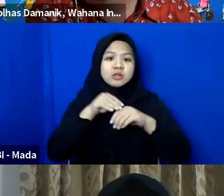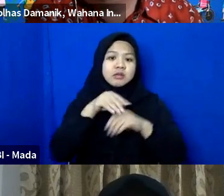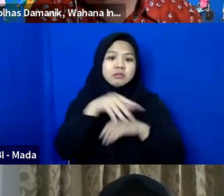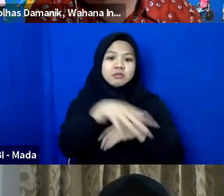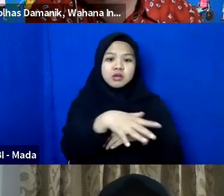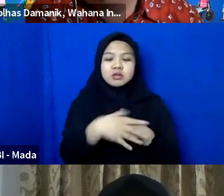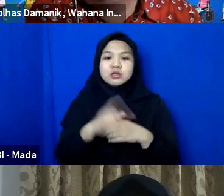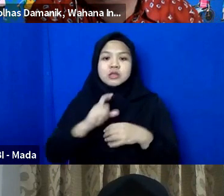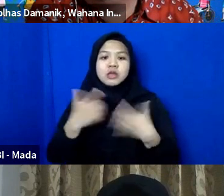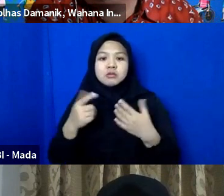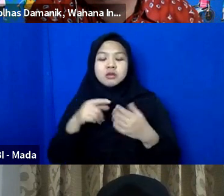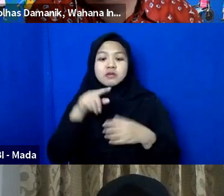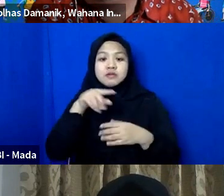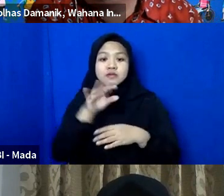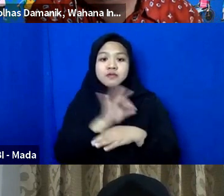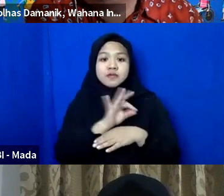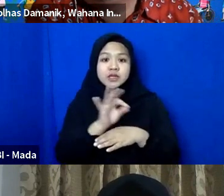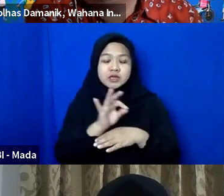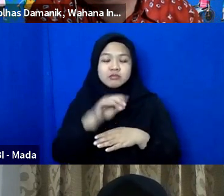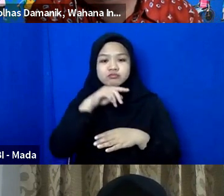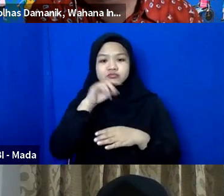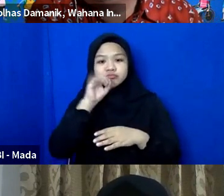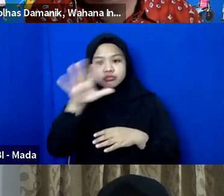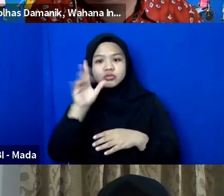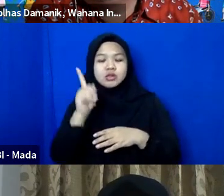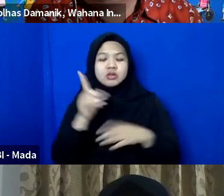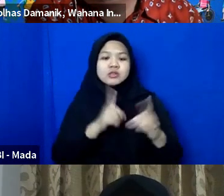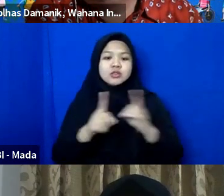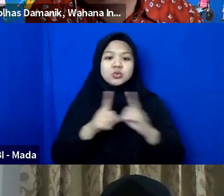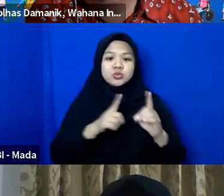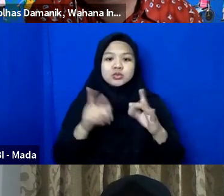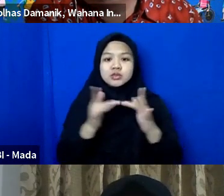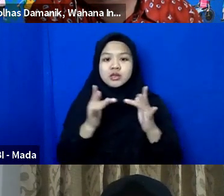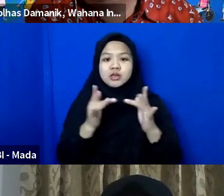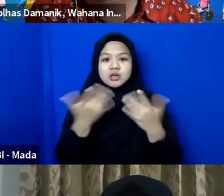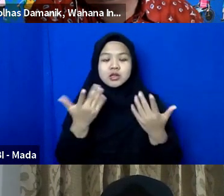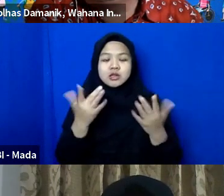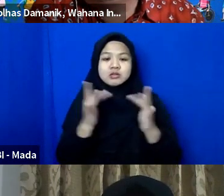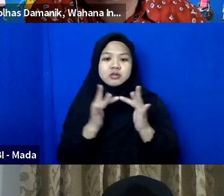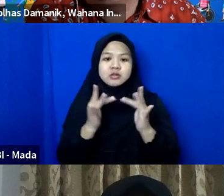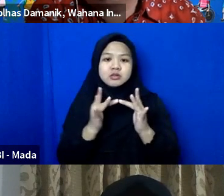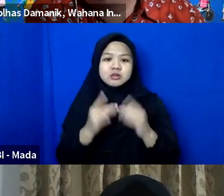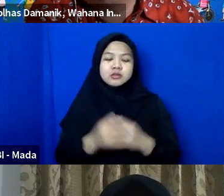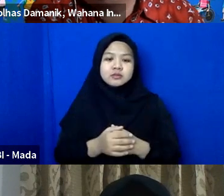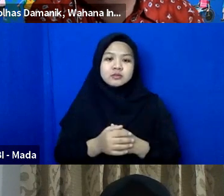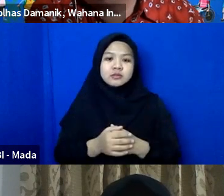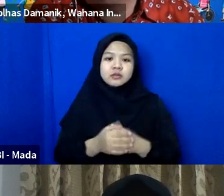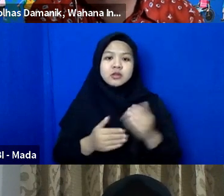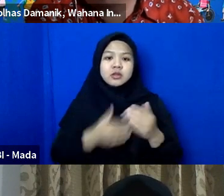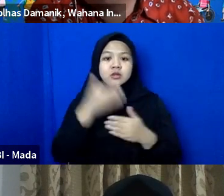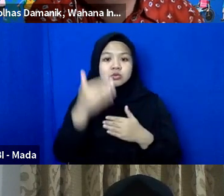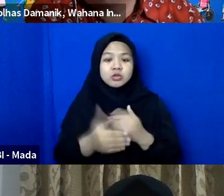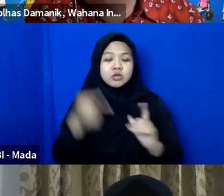cara memutar film dan mengadakan diskusi secara daring atau secara online nah kemudian